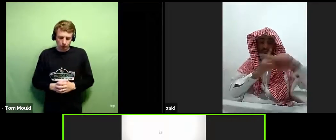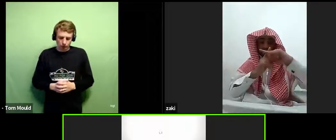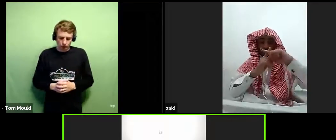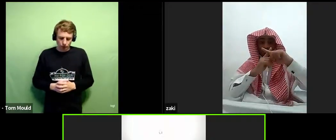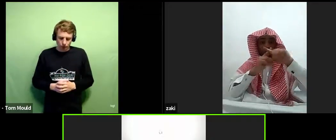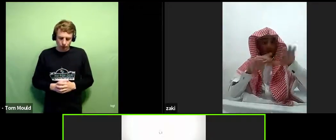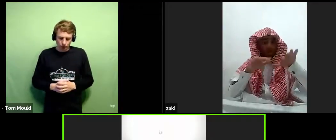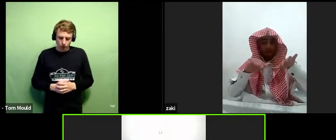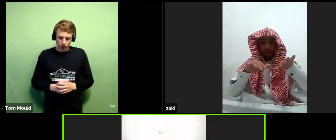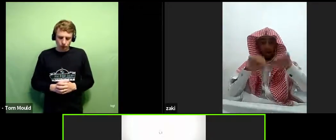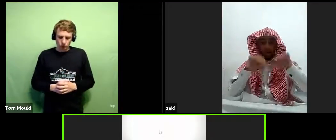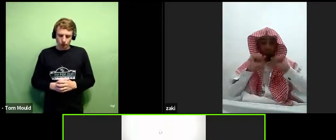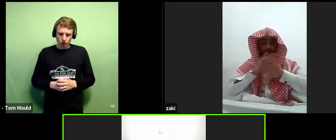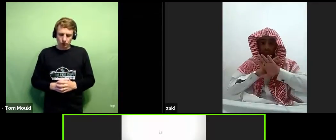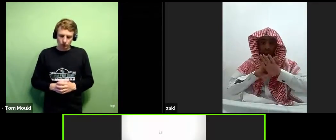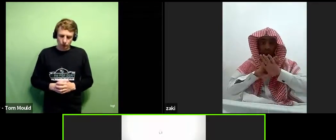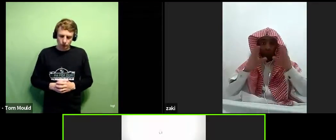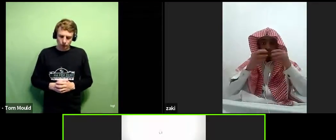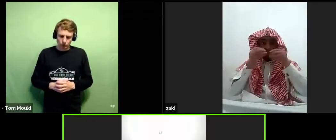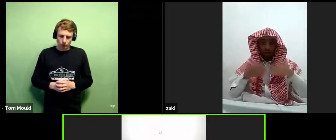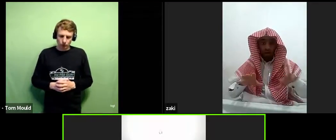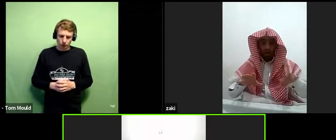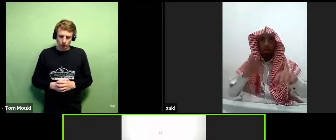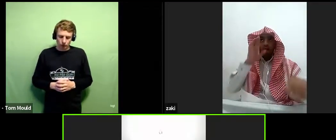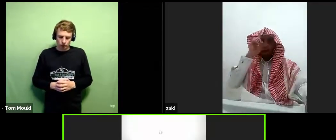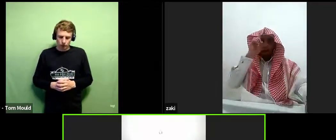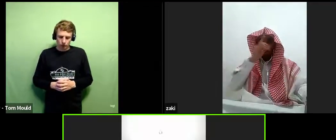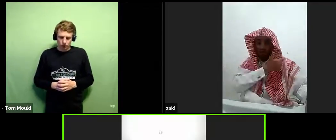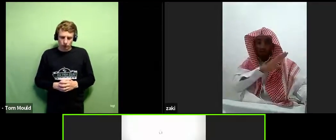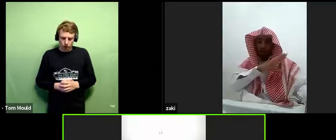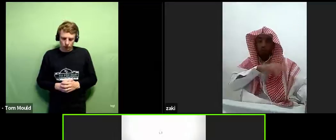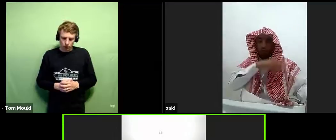فَإِنَّ اللَّهَ غَفُورٌ